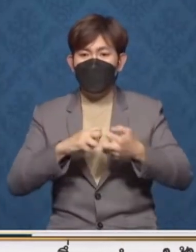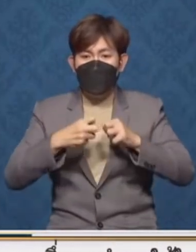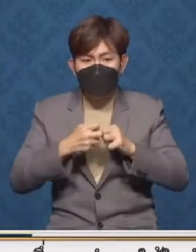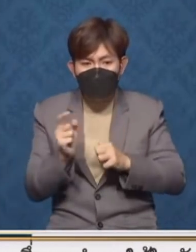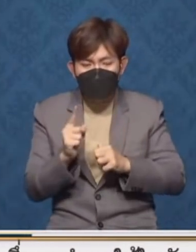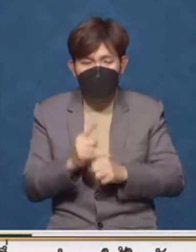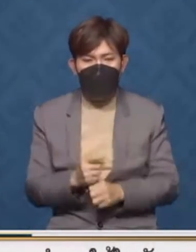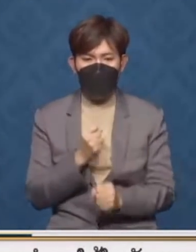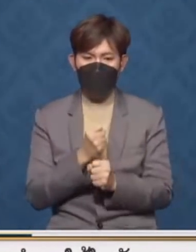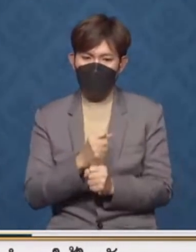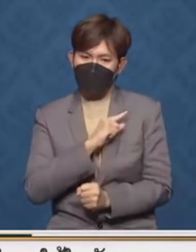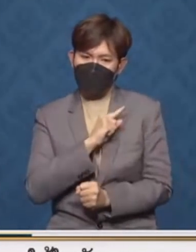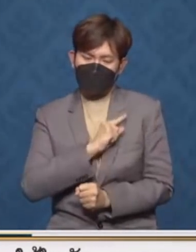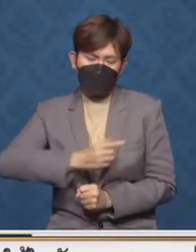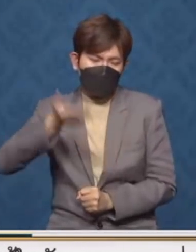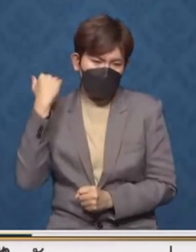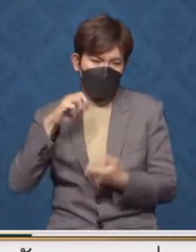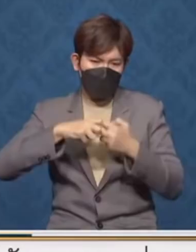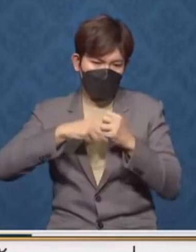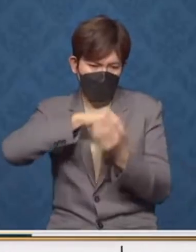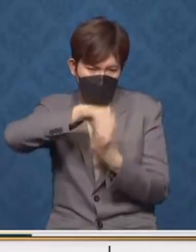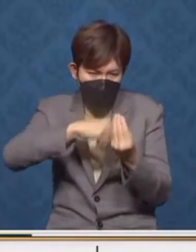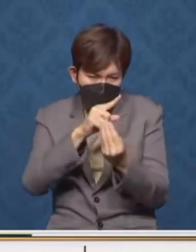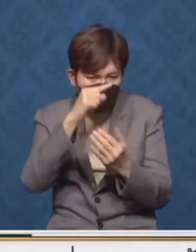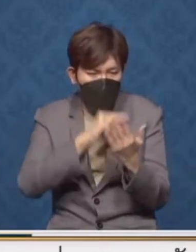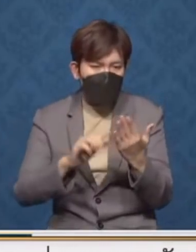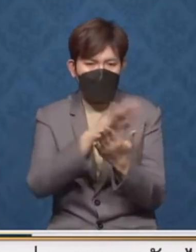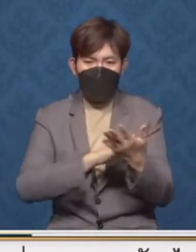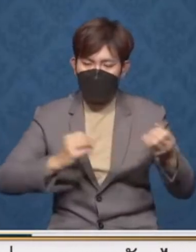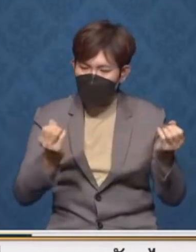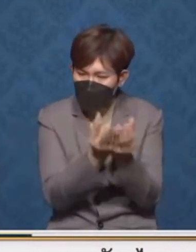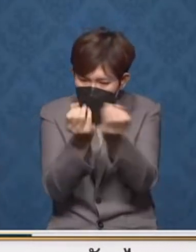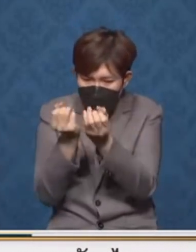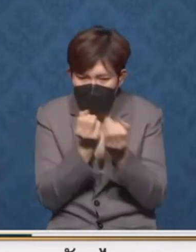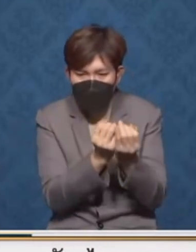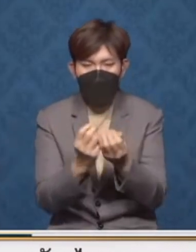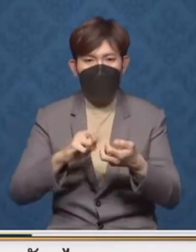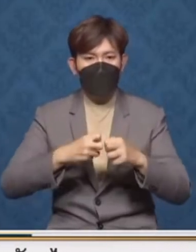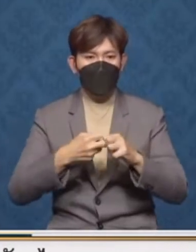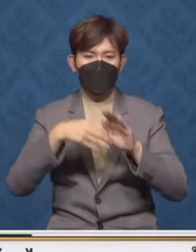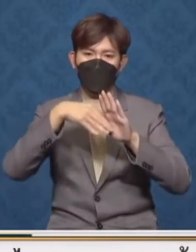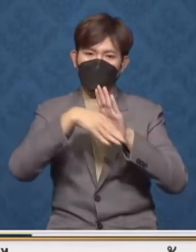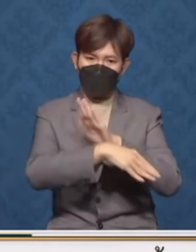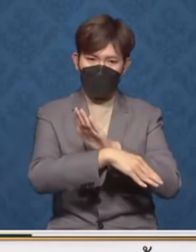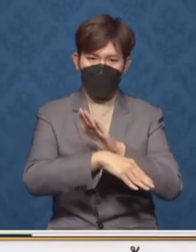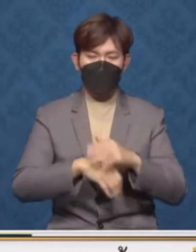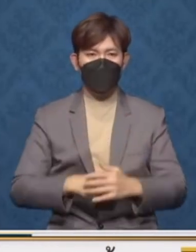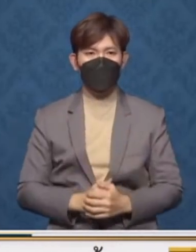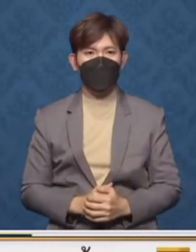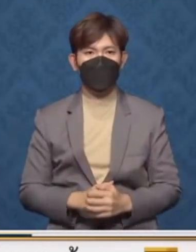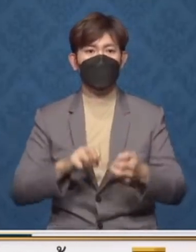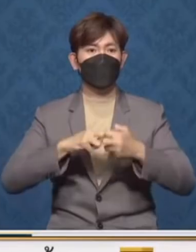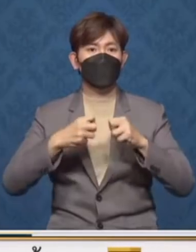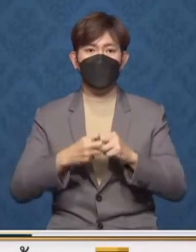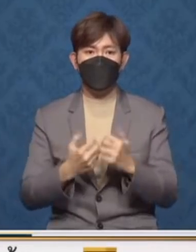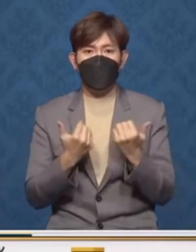ความผิดทั้งหมดที่ท่านได้ทำไว้กับเศรษฐกิจของประเทศจนเสียหายเป็นอัมพาตความเสีย